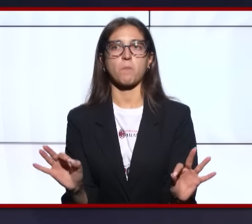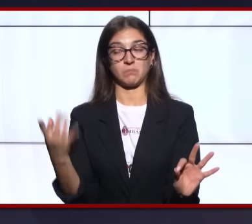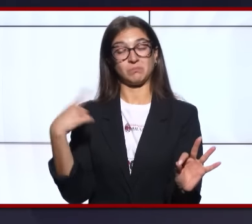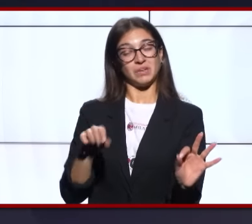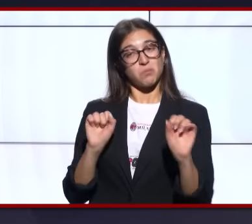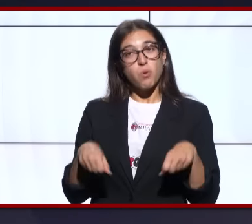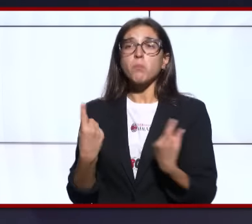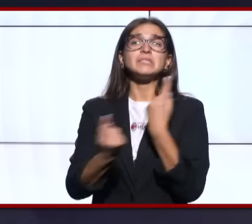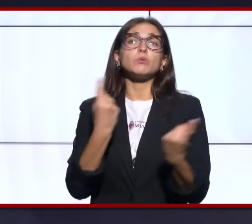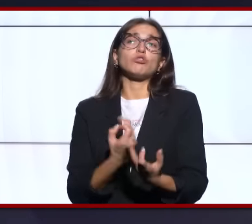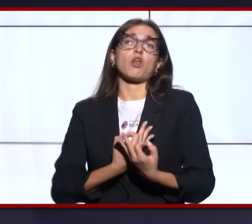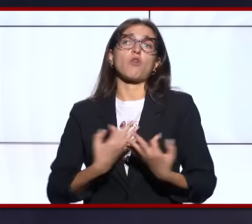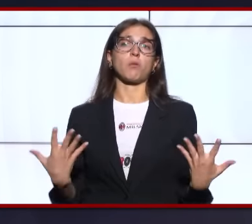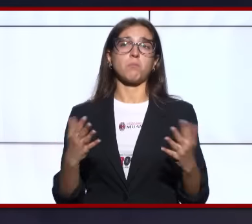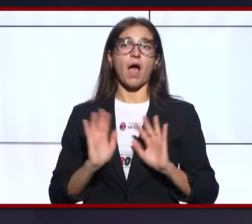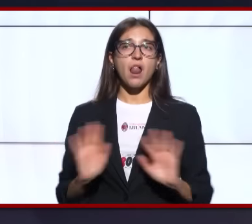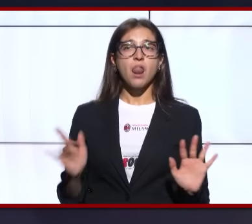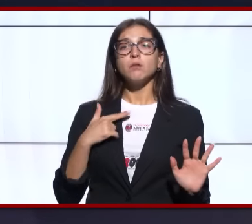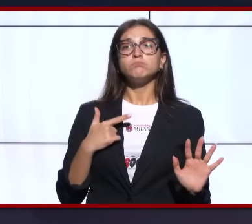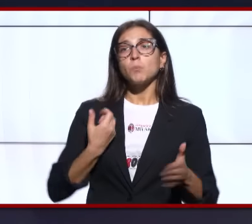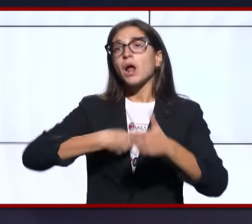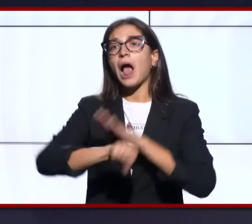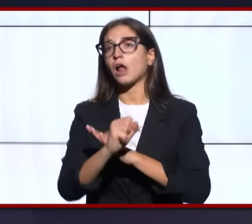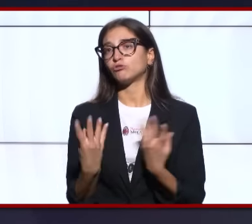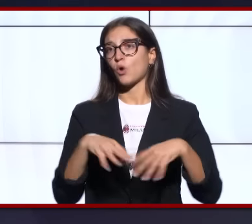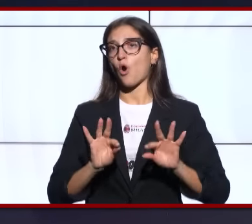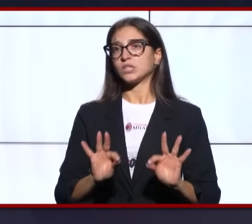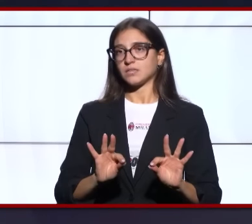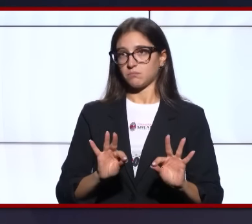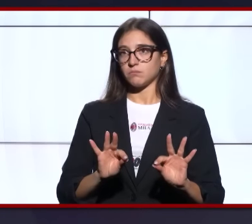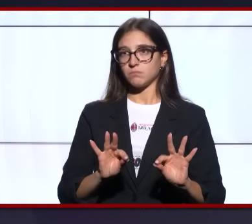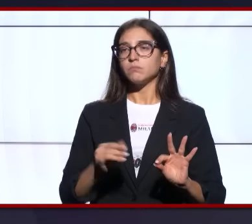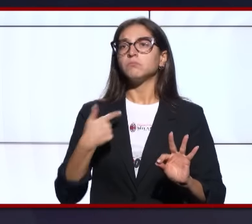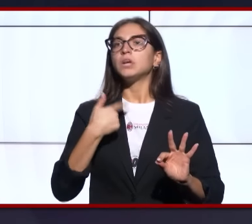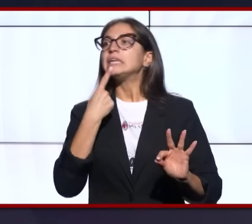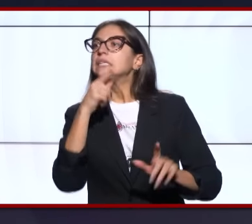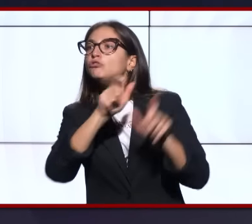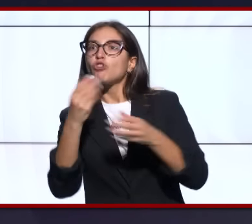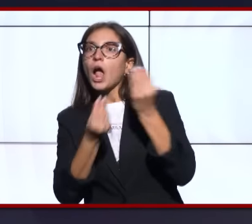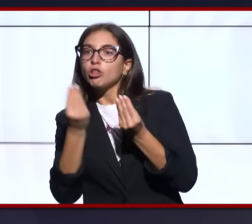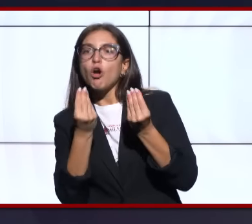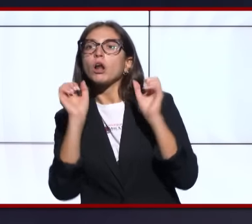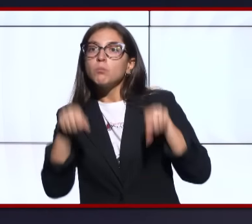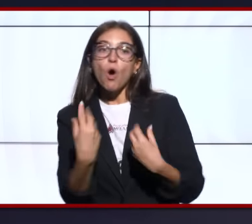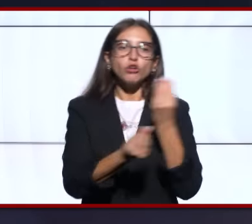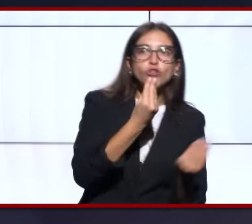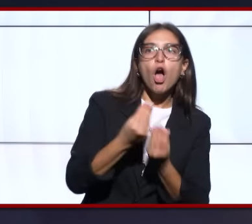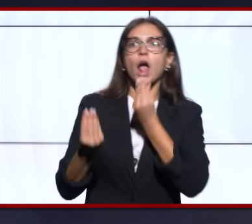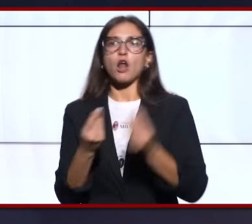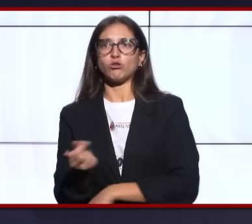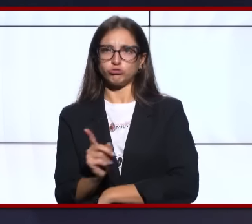situazione normale in calcio eh giocano non giocano come ho detto